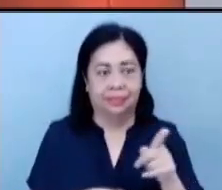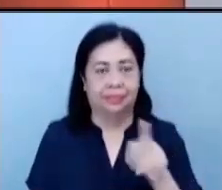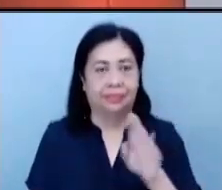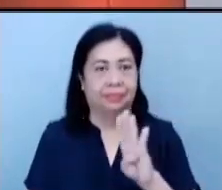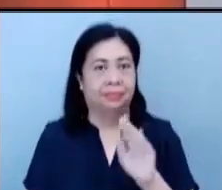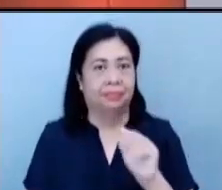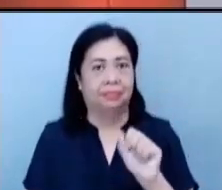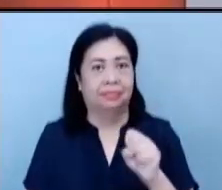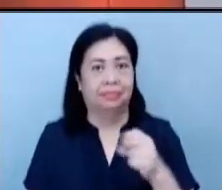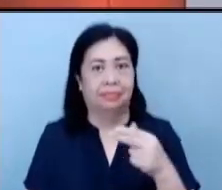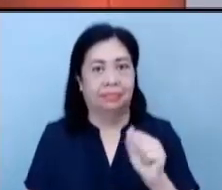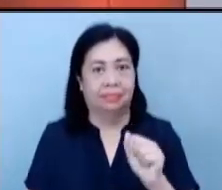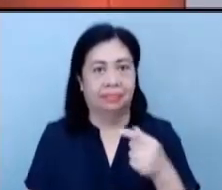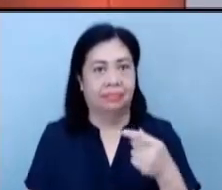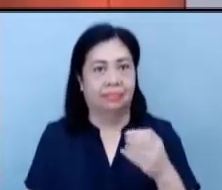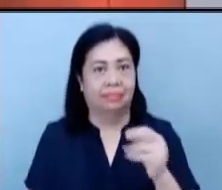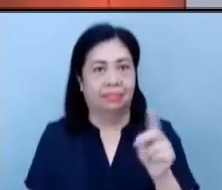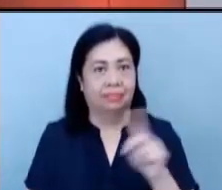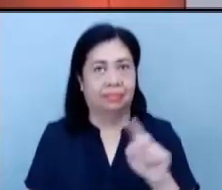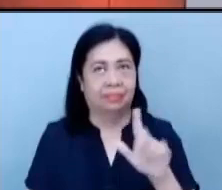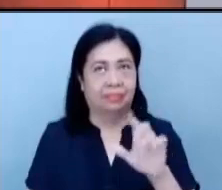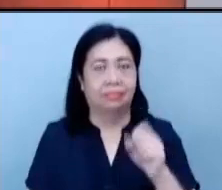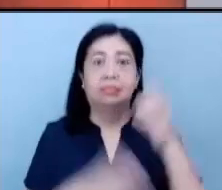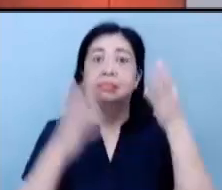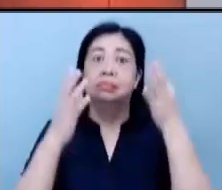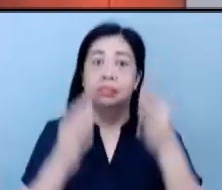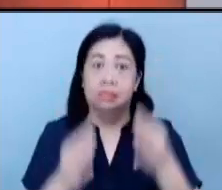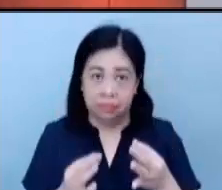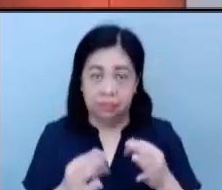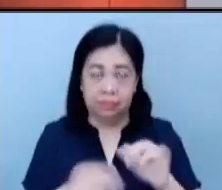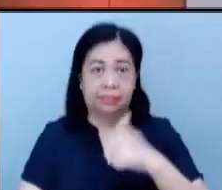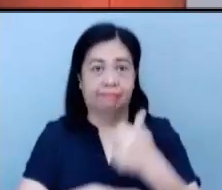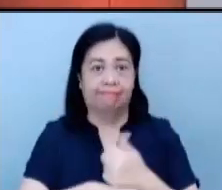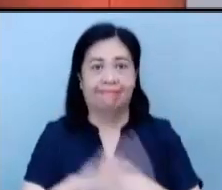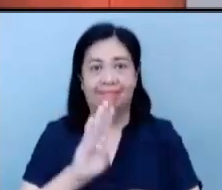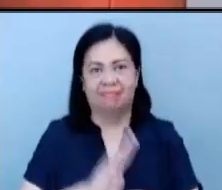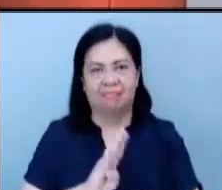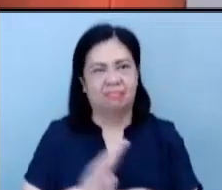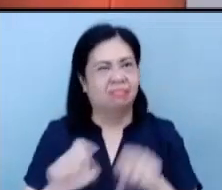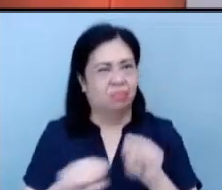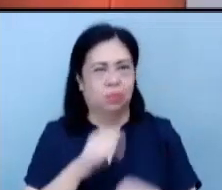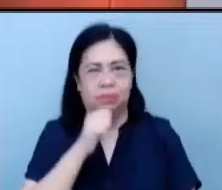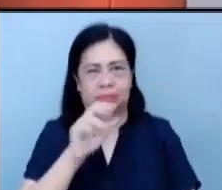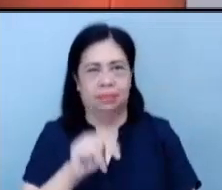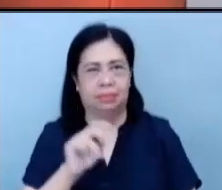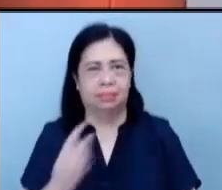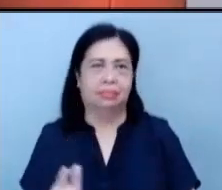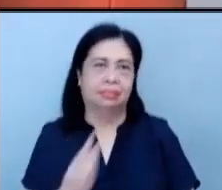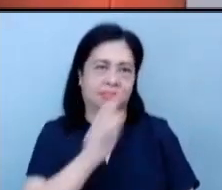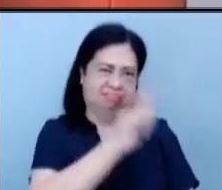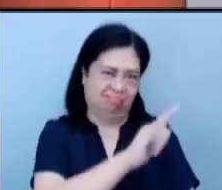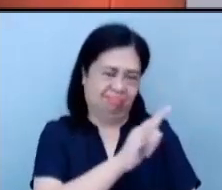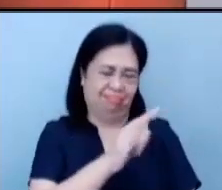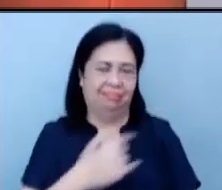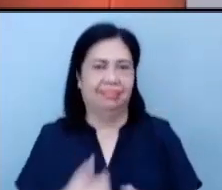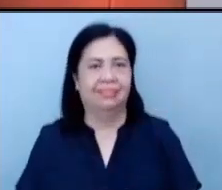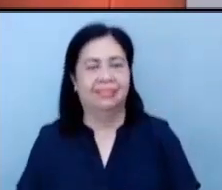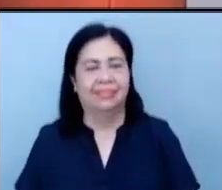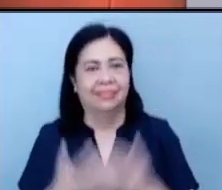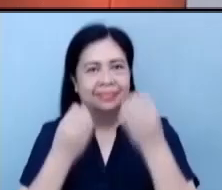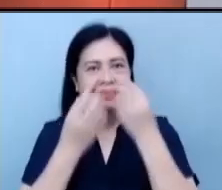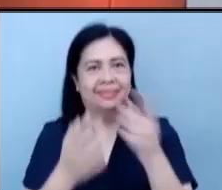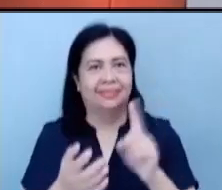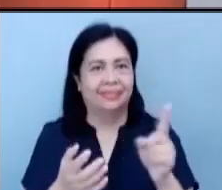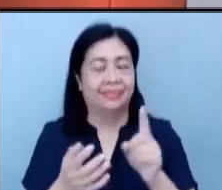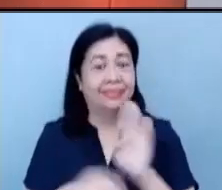ay napag-desisyonan niyang magtayo ng negosyo para hindi niya na kailanganin pang mag-ibang bansa ulit. Alamin natin ang kanyang business